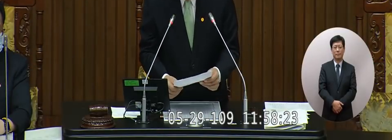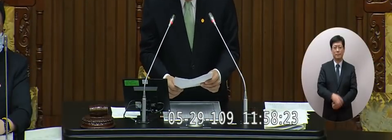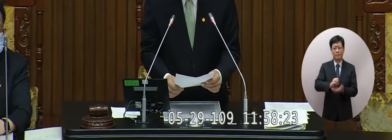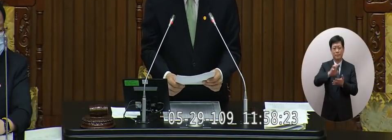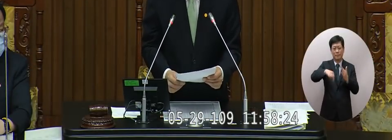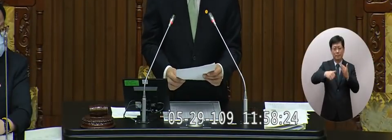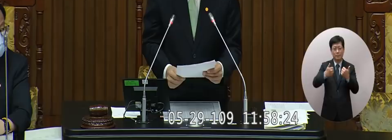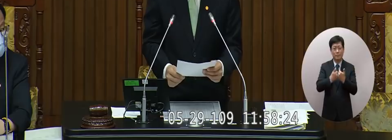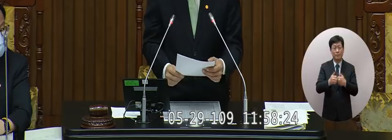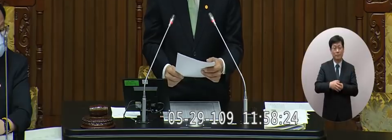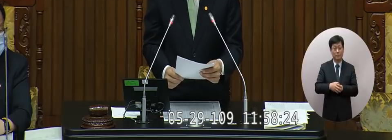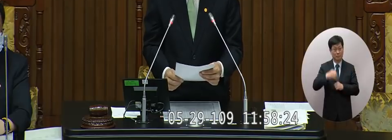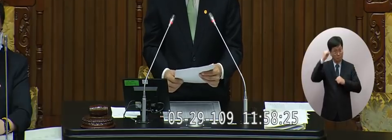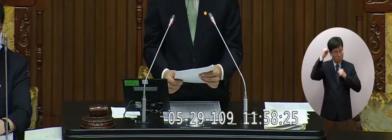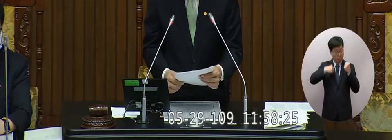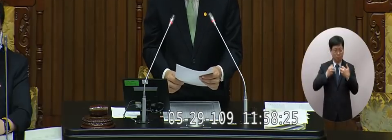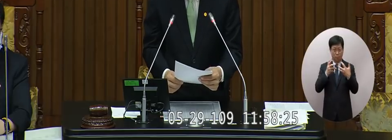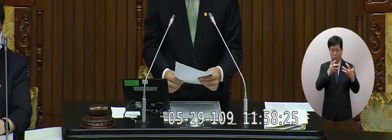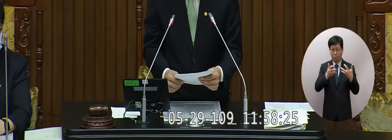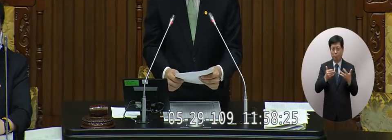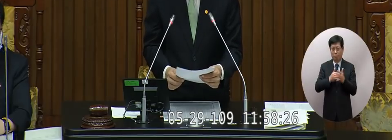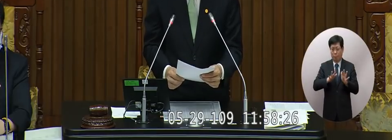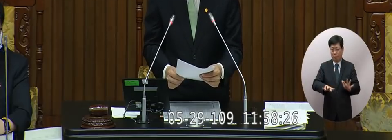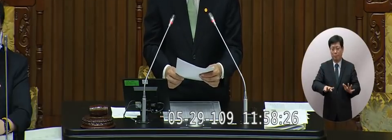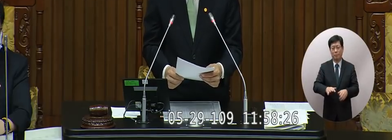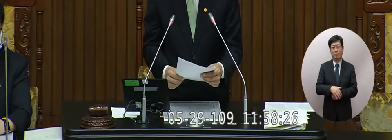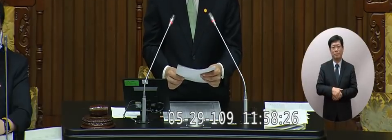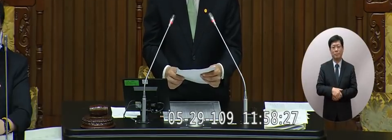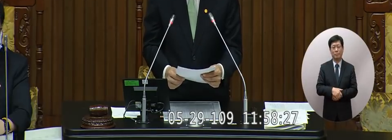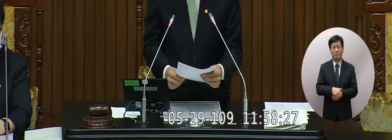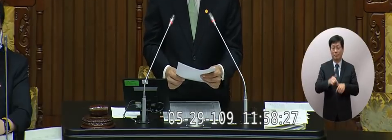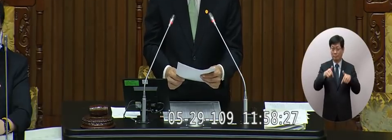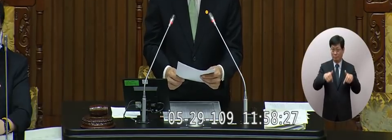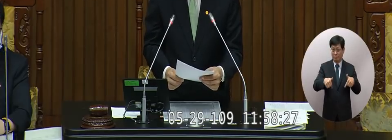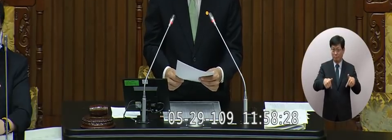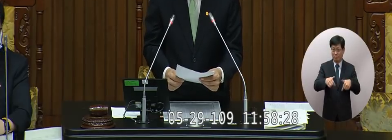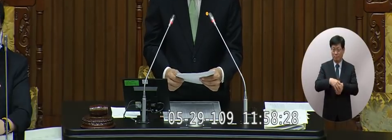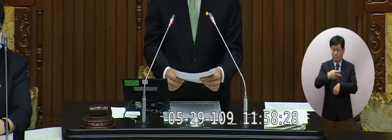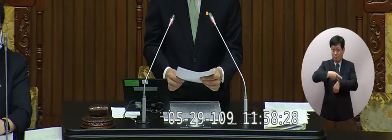报告院会，上午执行到此为止，下午